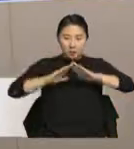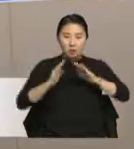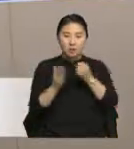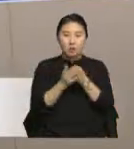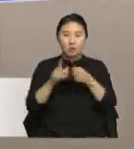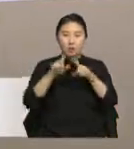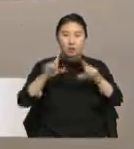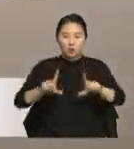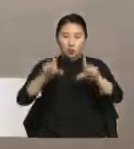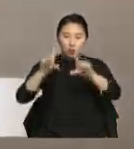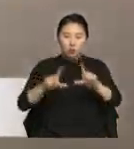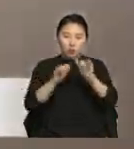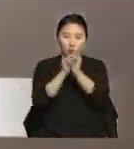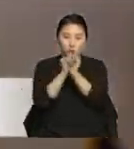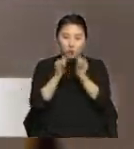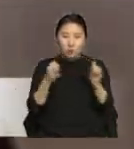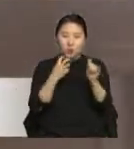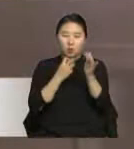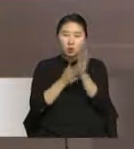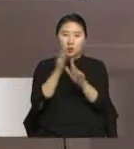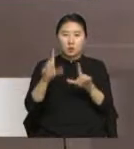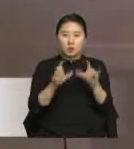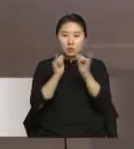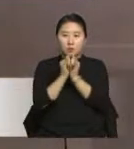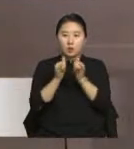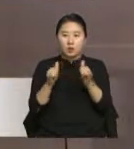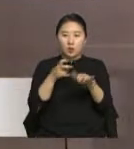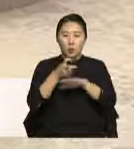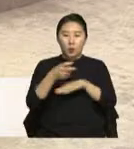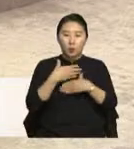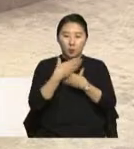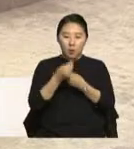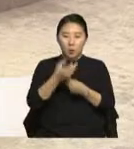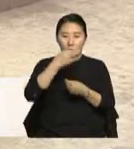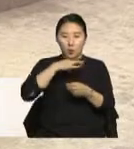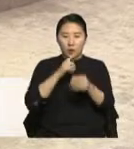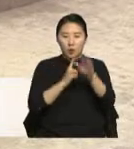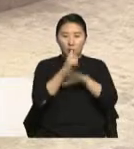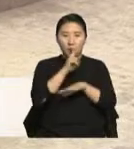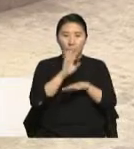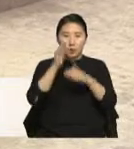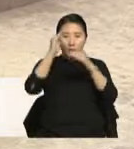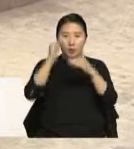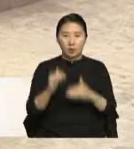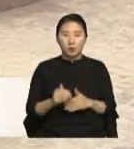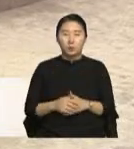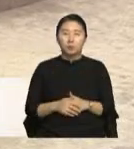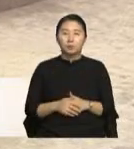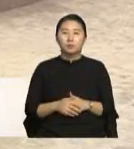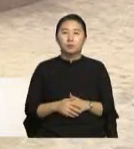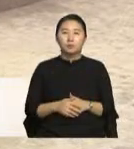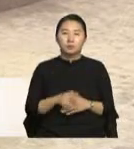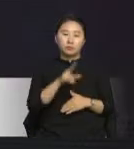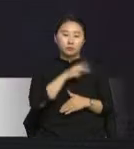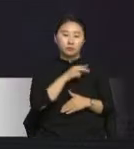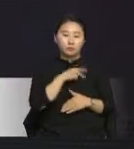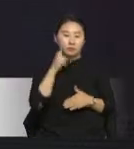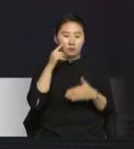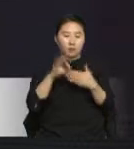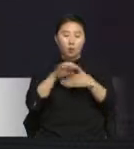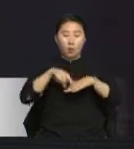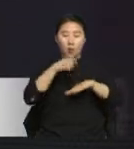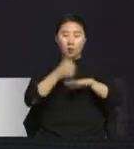성동구 주민 뿐만 아니라 서울 시민 전체의 교통편이 와 효율성을 높여야 한다는 내용입니다 의원들은 만약